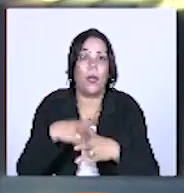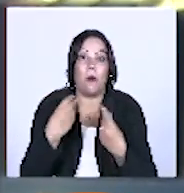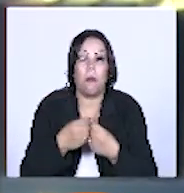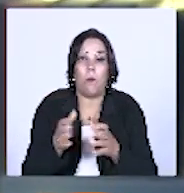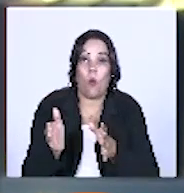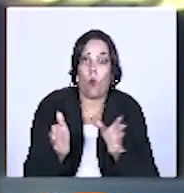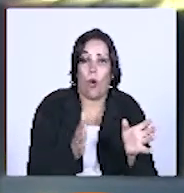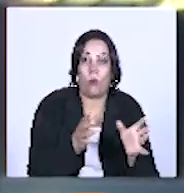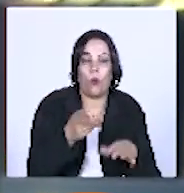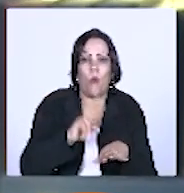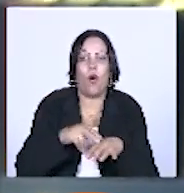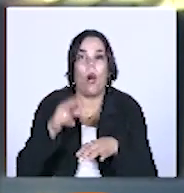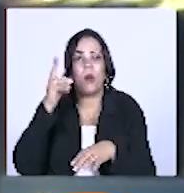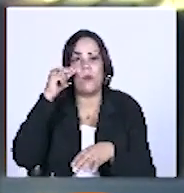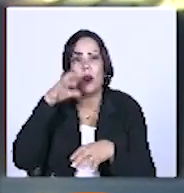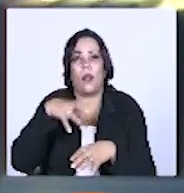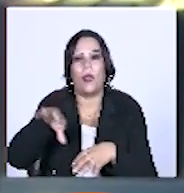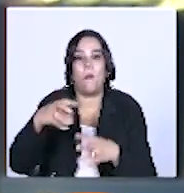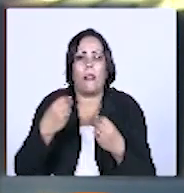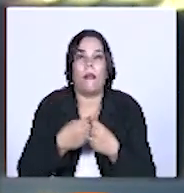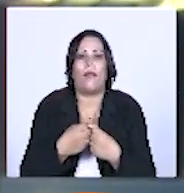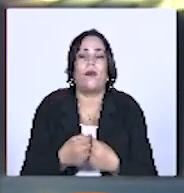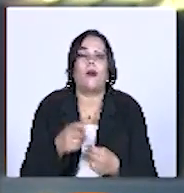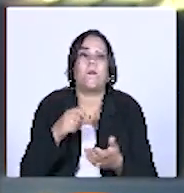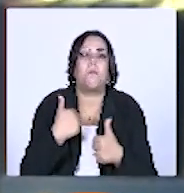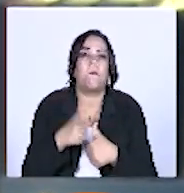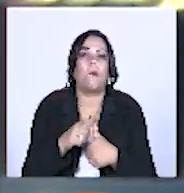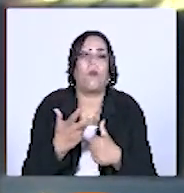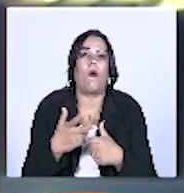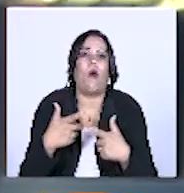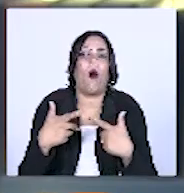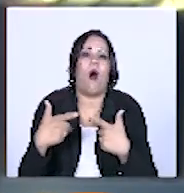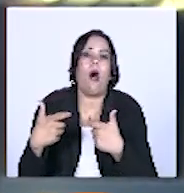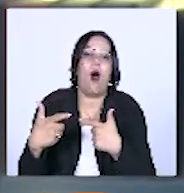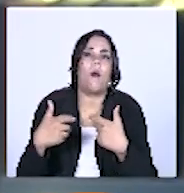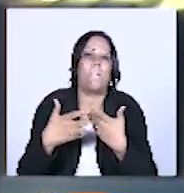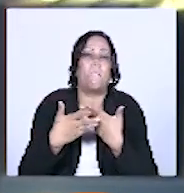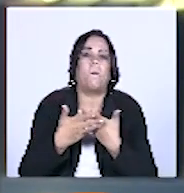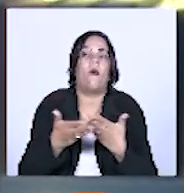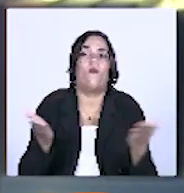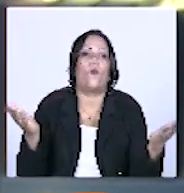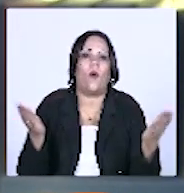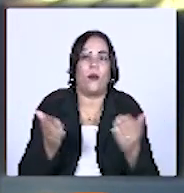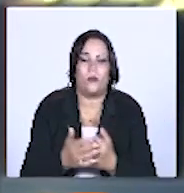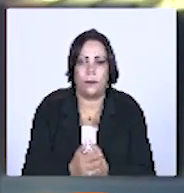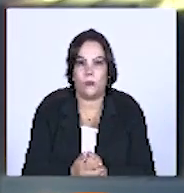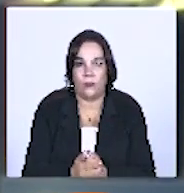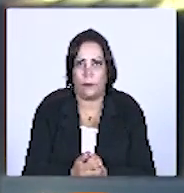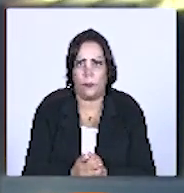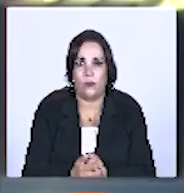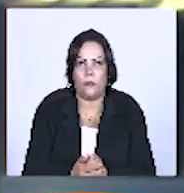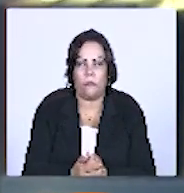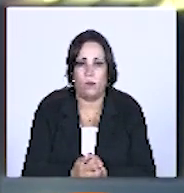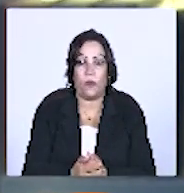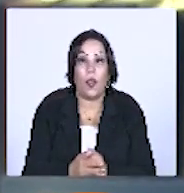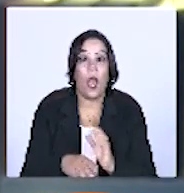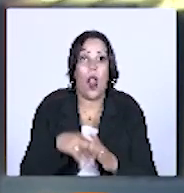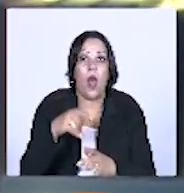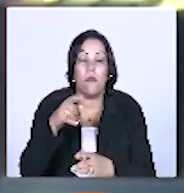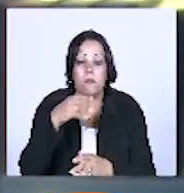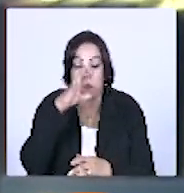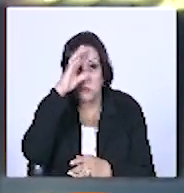واسرائيل من جانب اخر بقت حرب مفتوحه ما كان